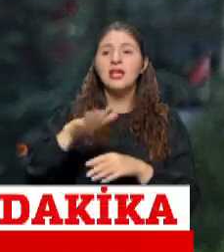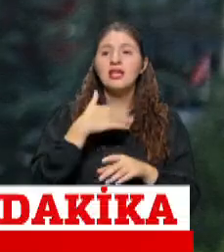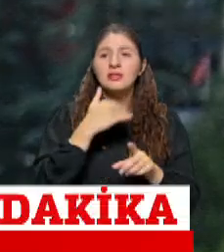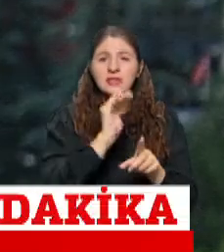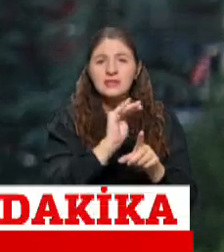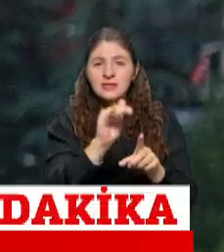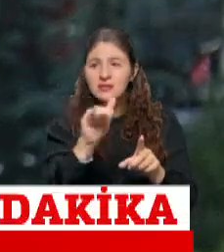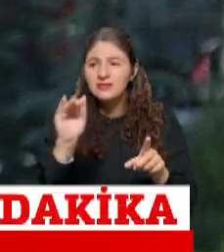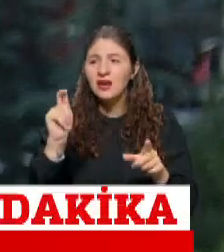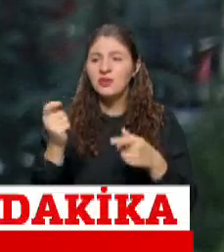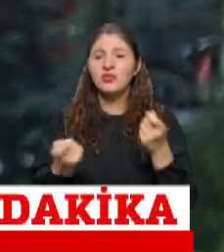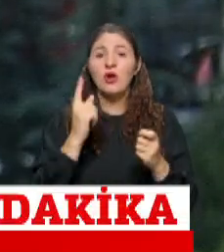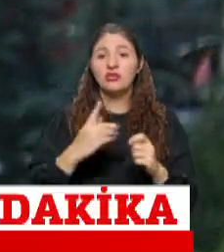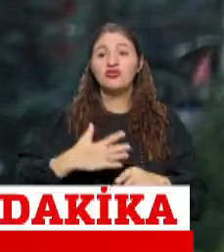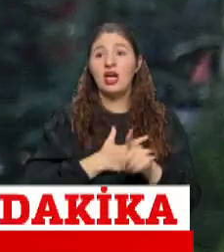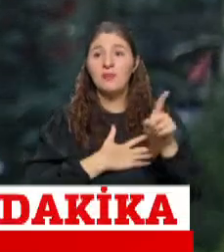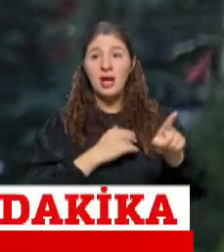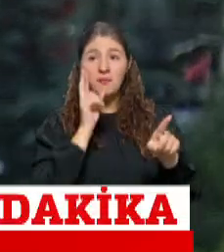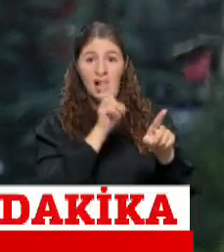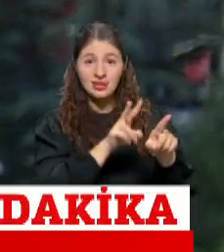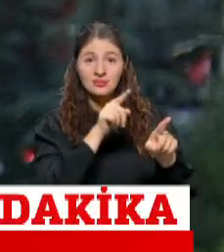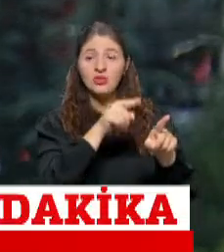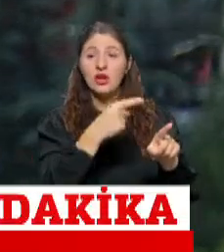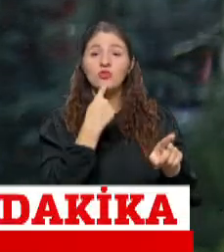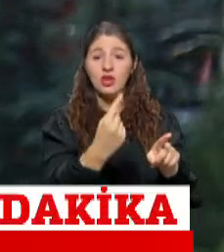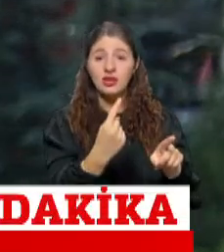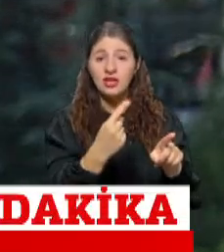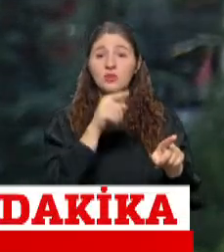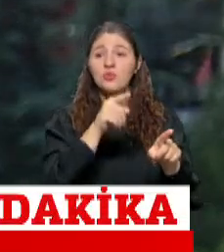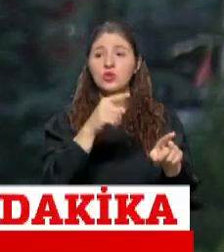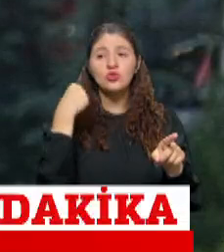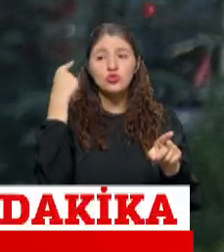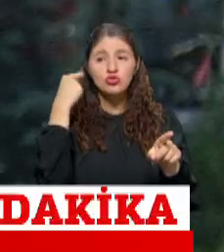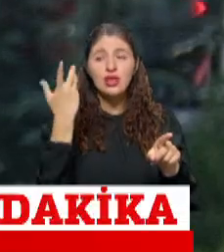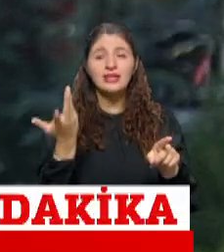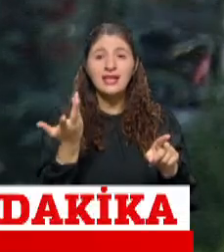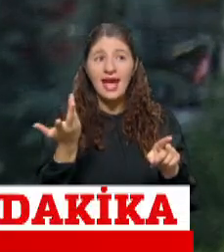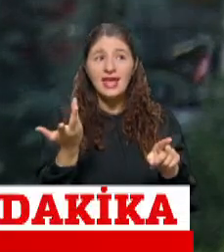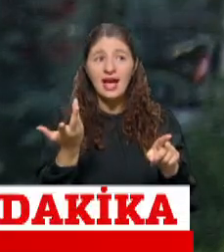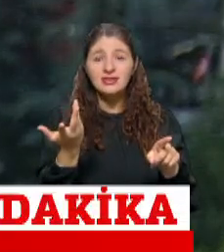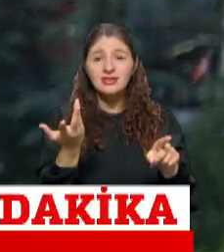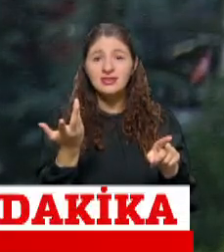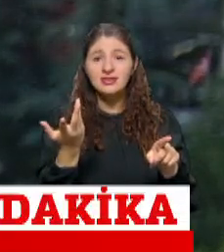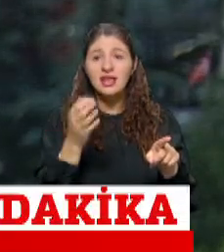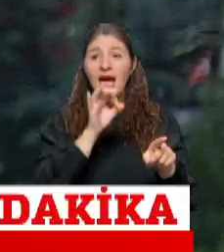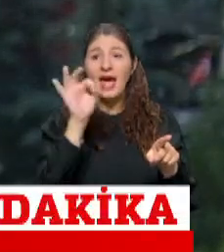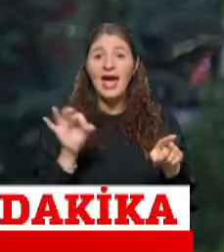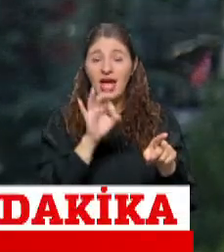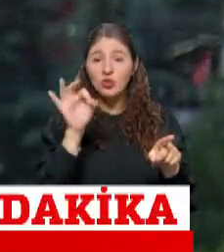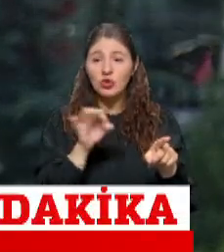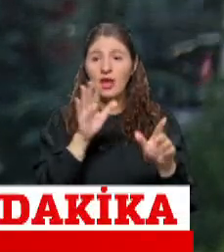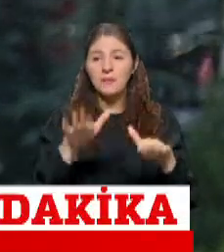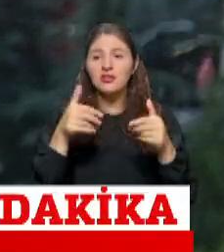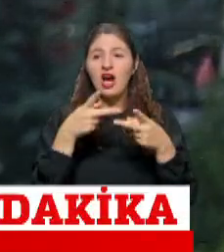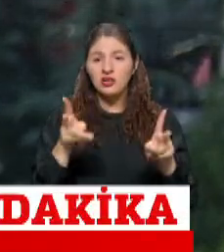tutmaya çalıştım. Öncelikle CHP'de bir nabız tuttum. Onlar diyorlar ki bu düşünce yani eğer Eylül'de